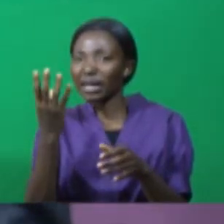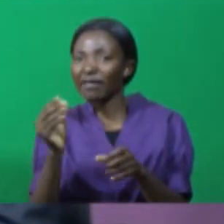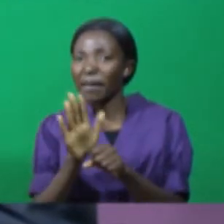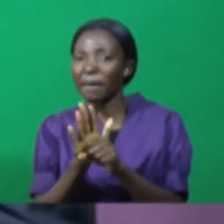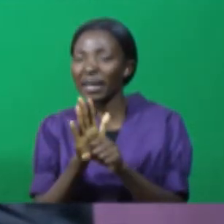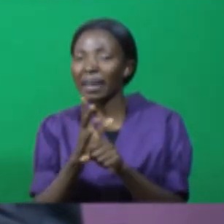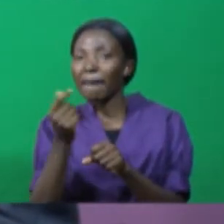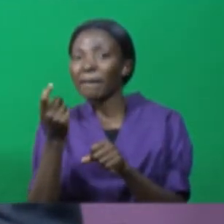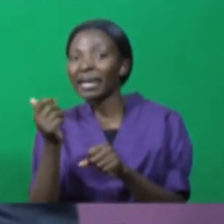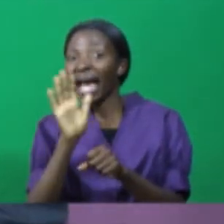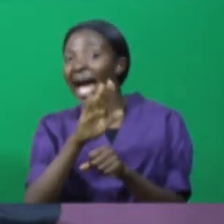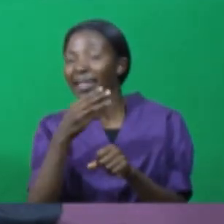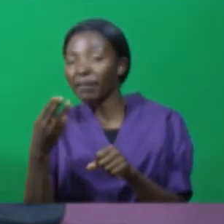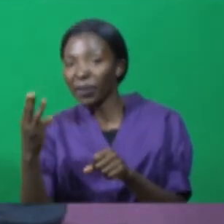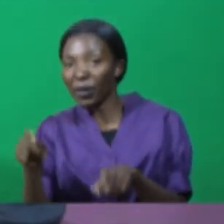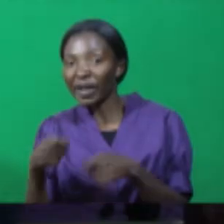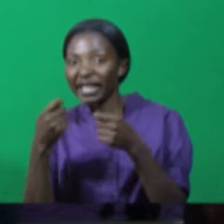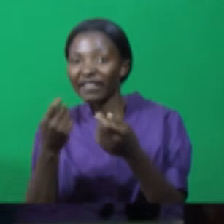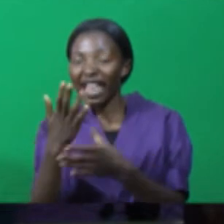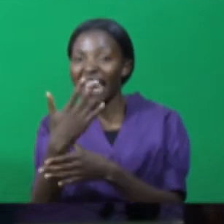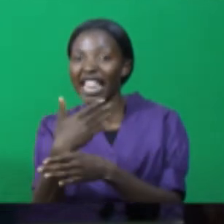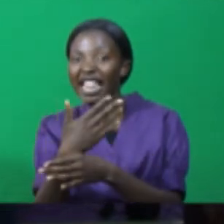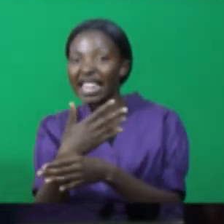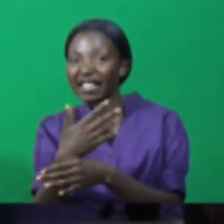mashishe. Mchakataru kushansi kwa kuchengetedza onu.